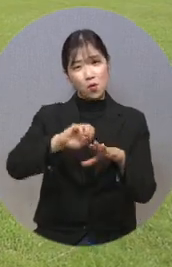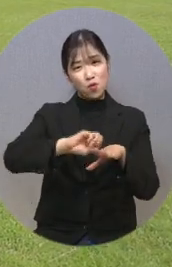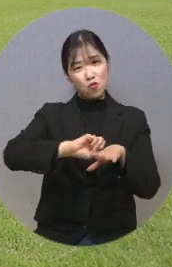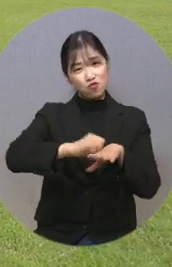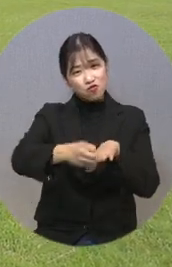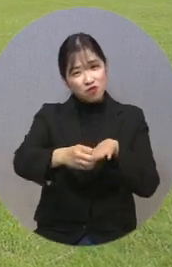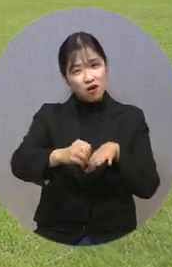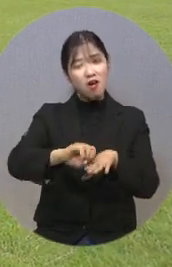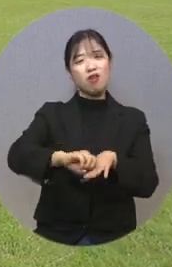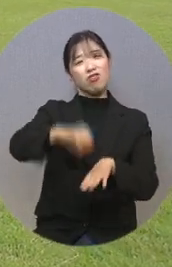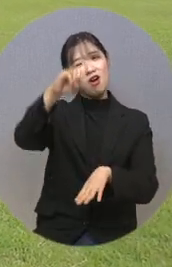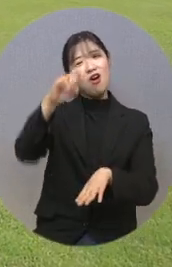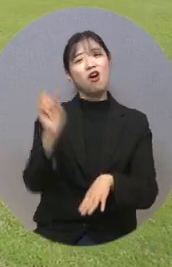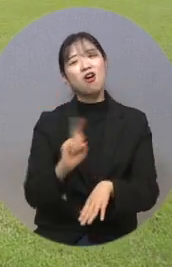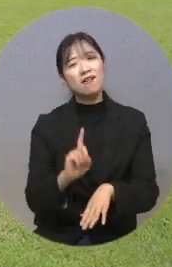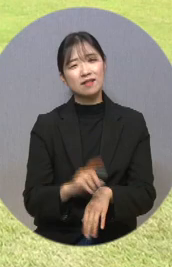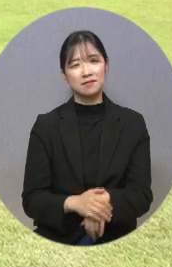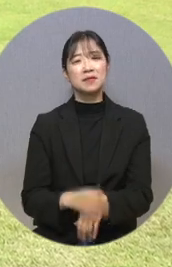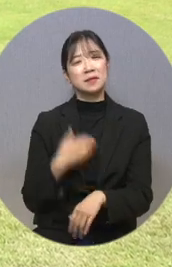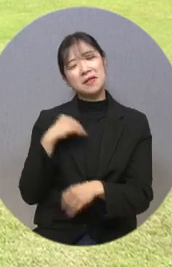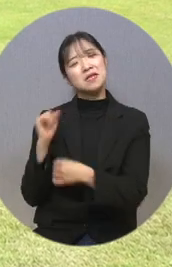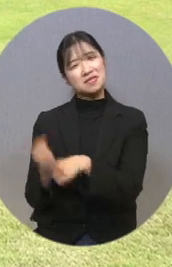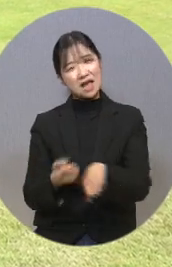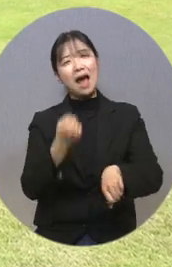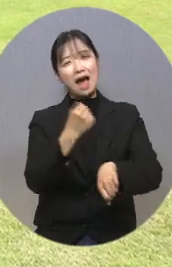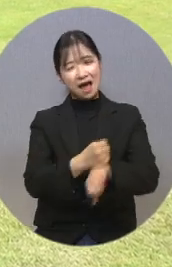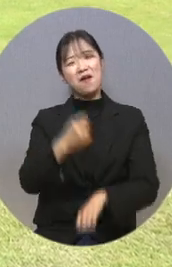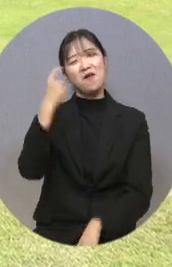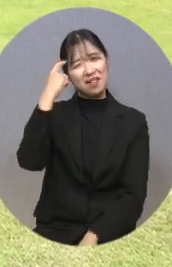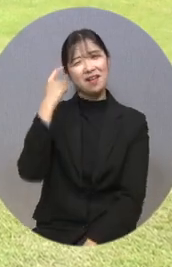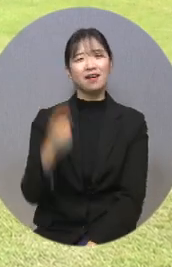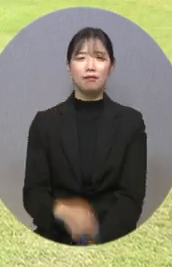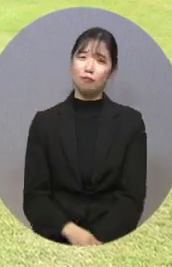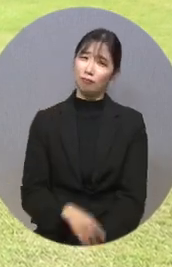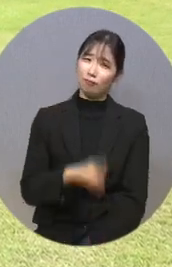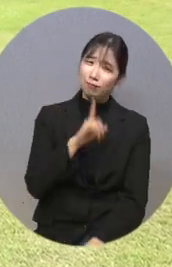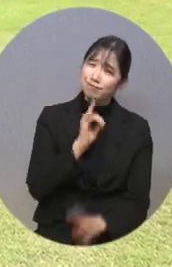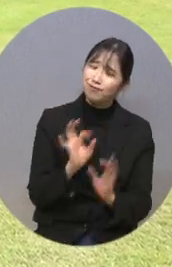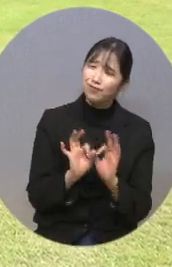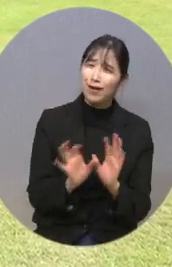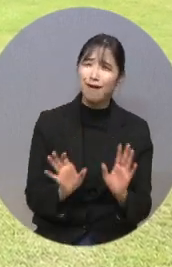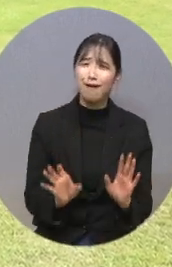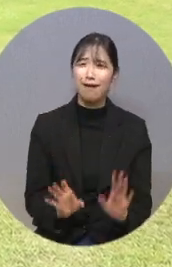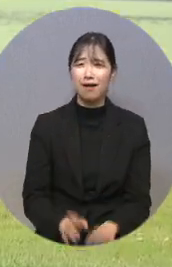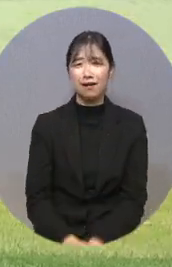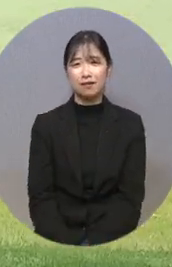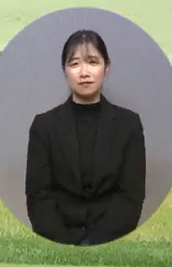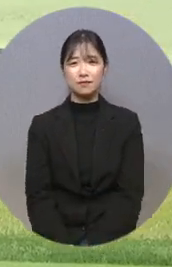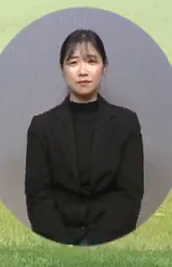저는 일단 치고 나서 생각할게요. 네네. 치고 나서 생각한다는 건 뭐지? 모르겠어요.